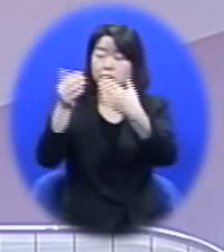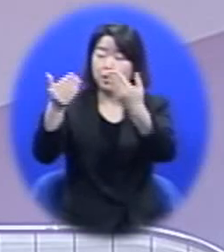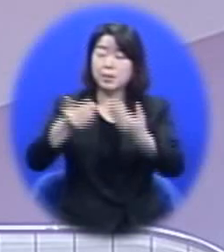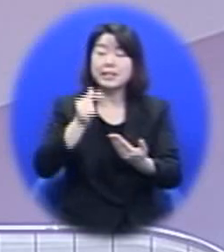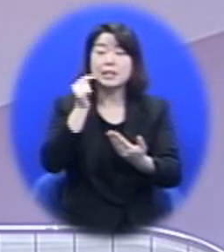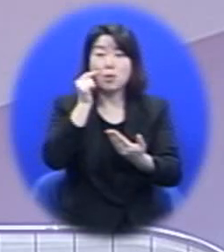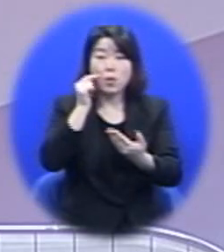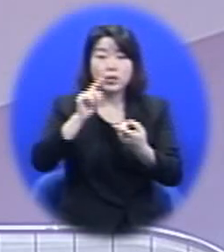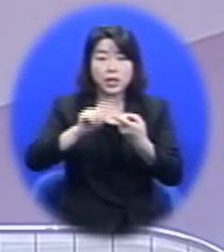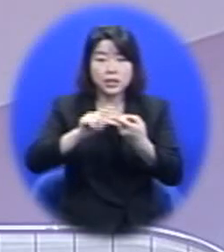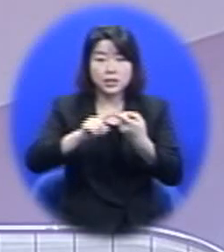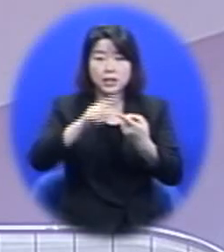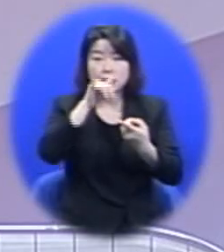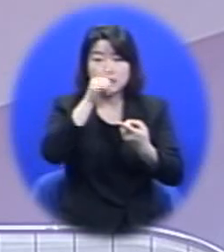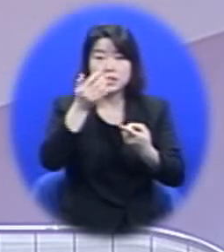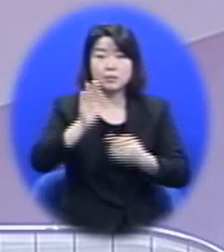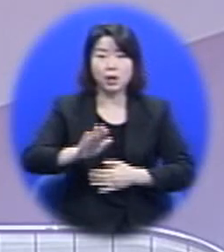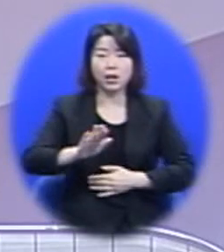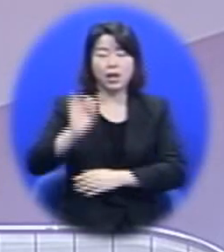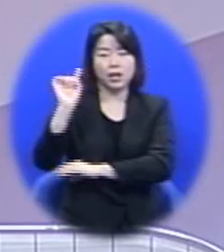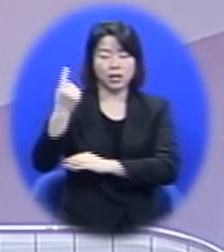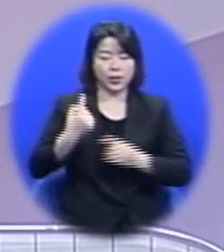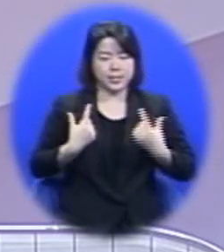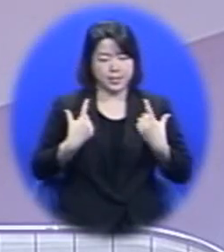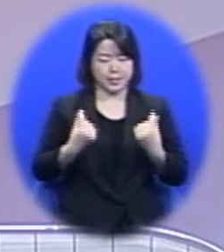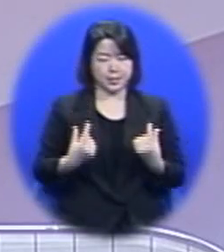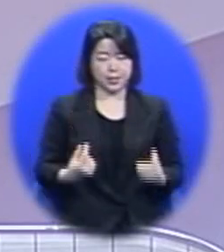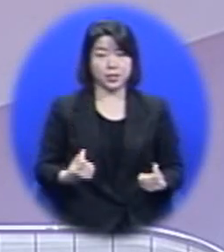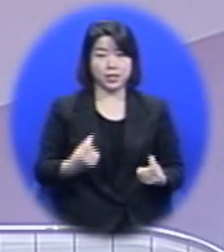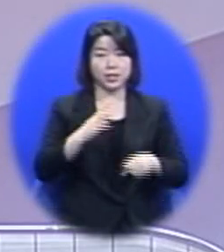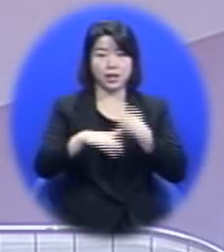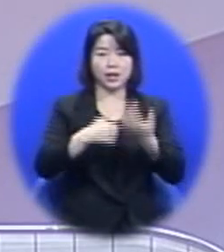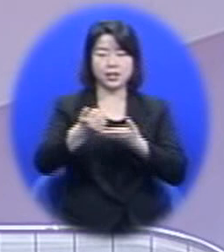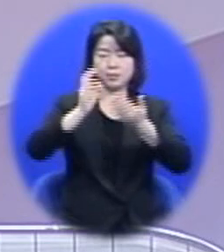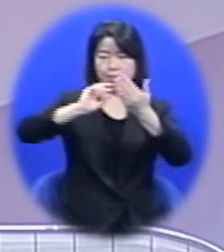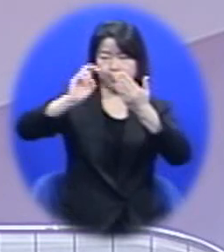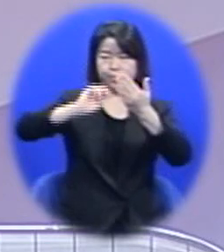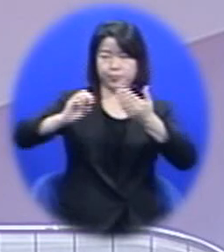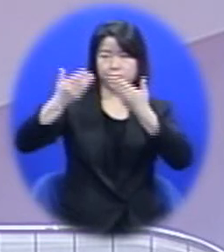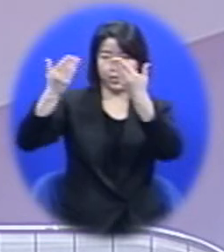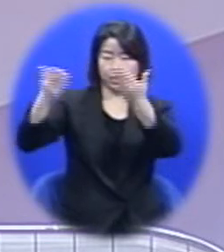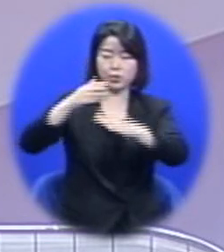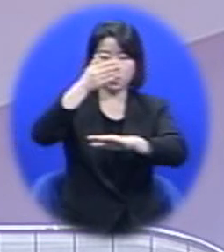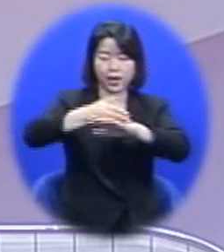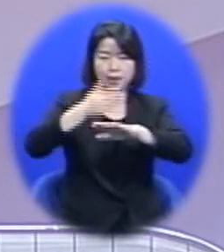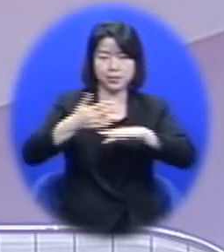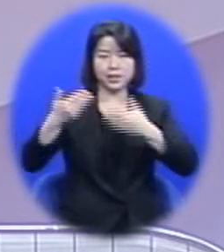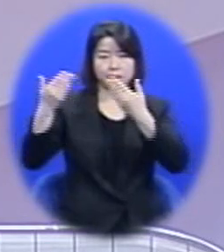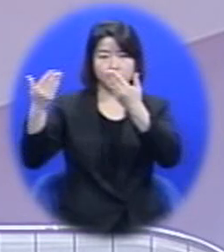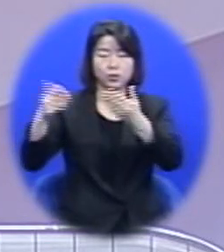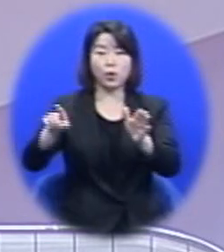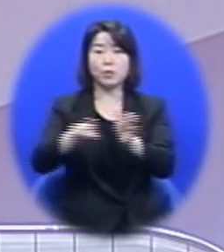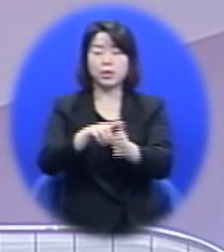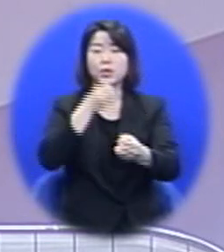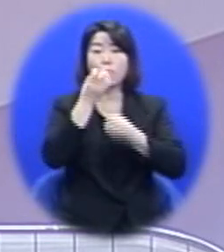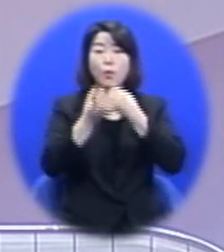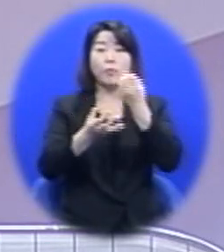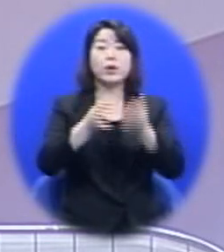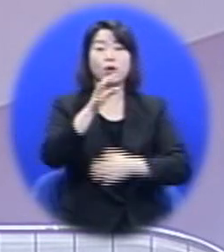있음에도 불구하고 다윗은 여전히 하나님을 찬양하고 감사하고 믿음을